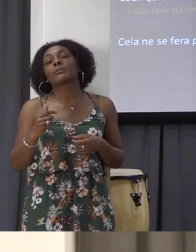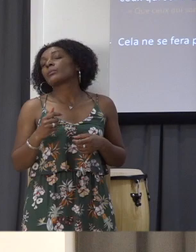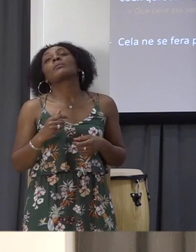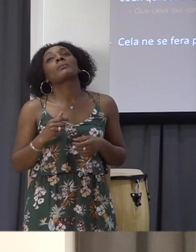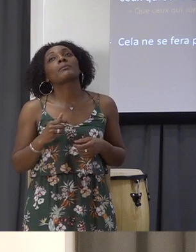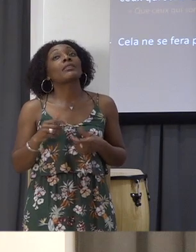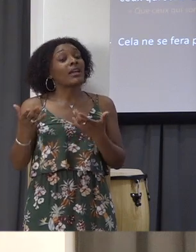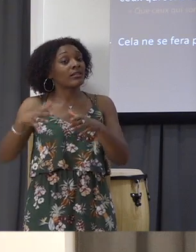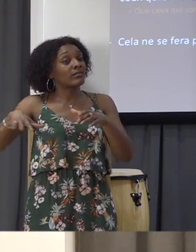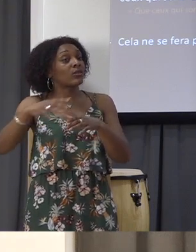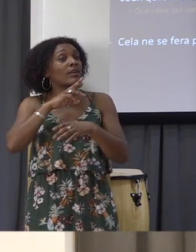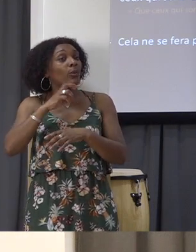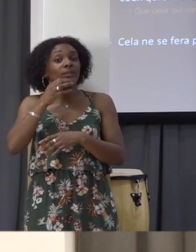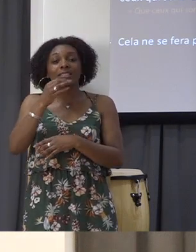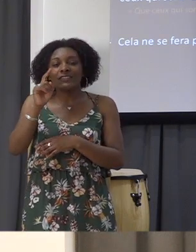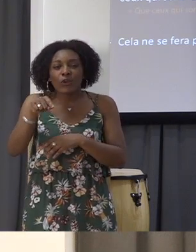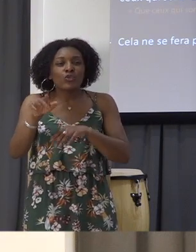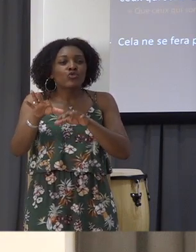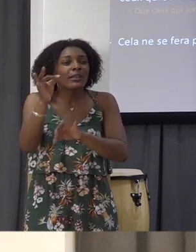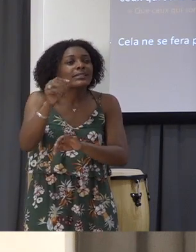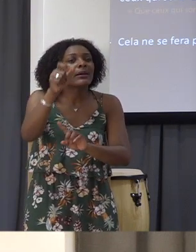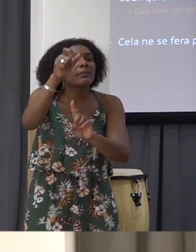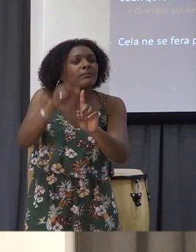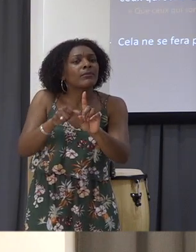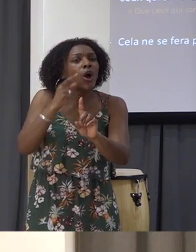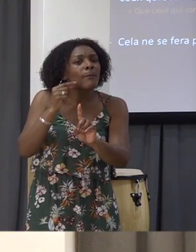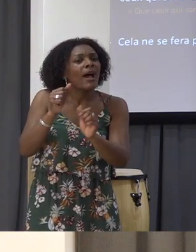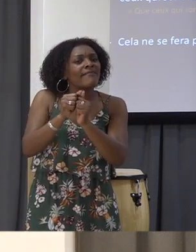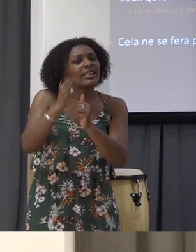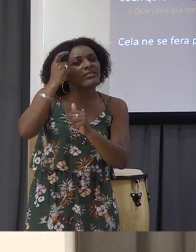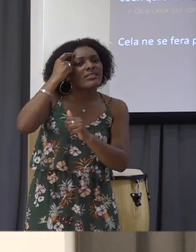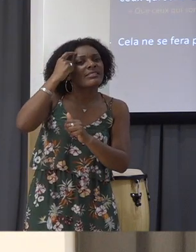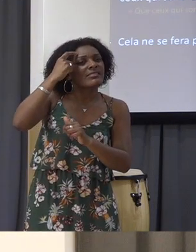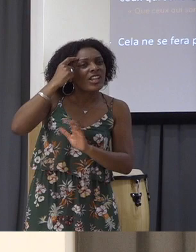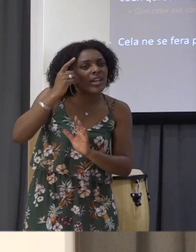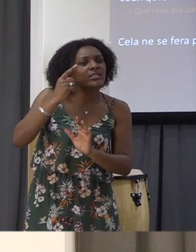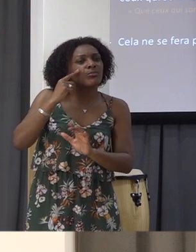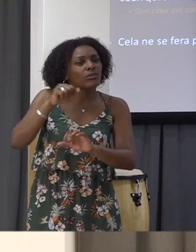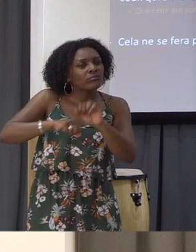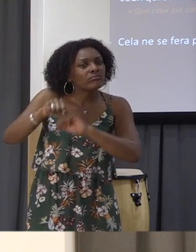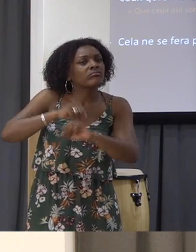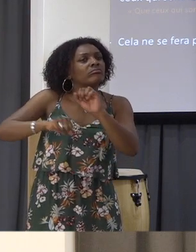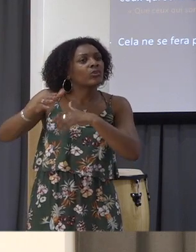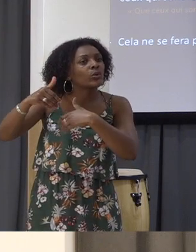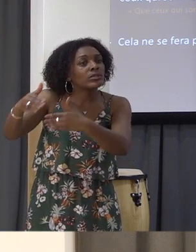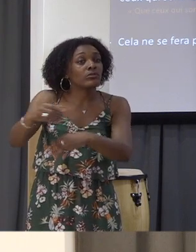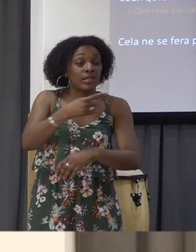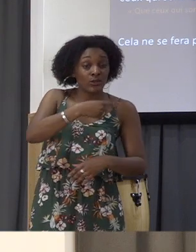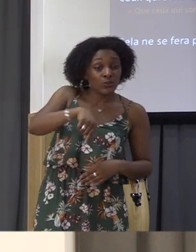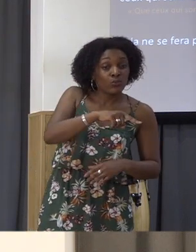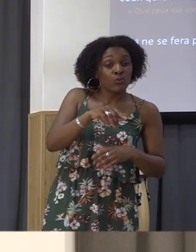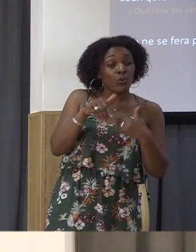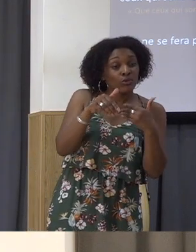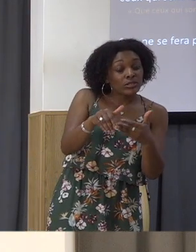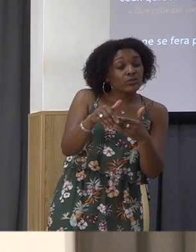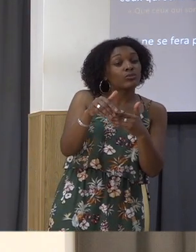sagesse, et que nous chargerons de cet emploi. Et nous continuerons à nous appliquer à la prière et